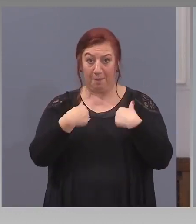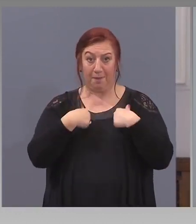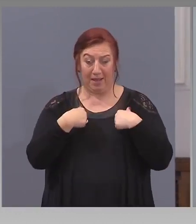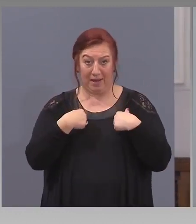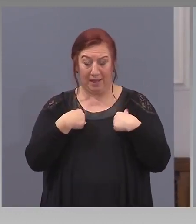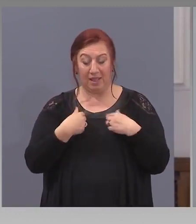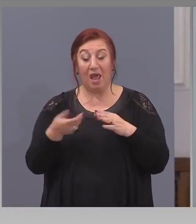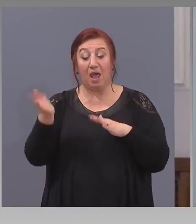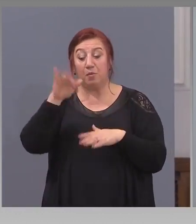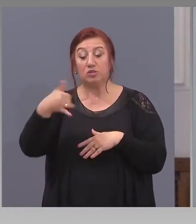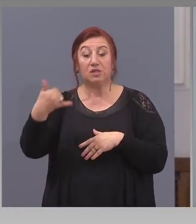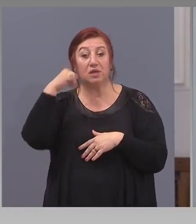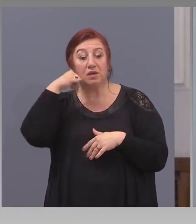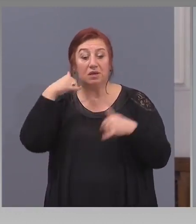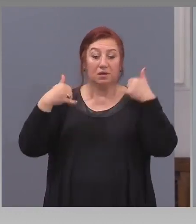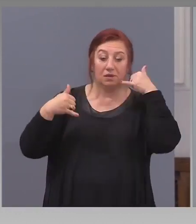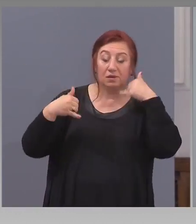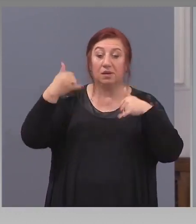почва да звънат.